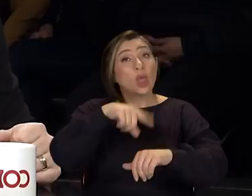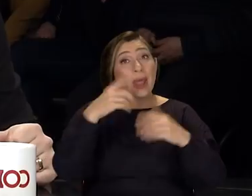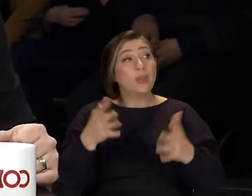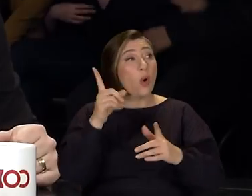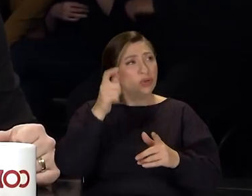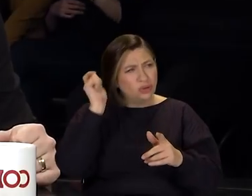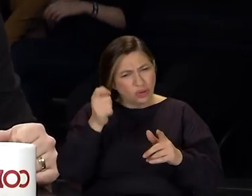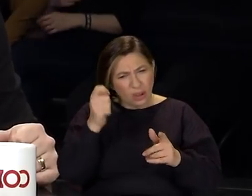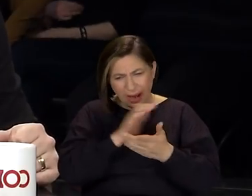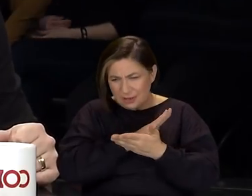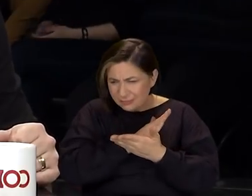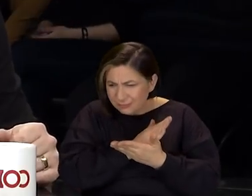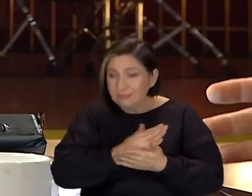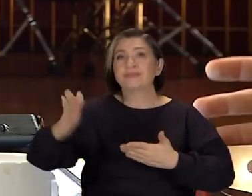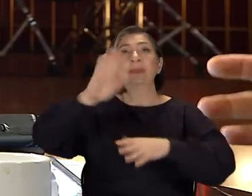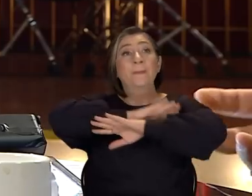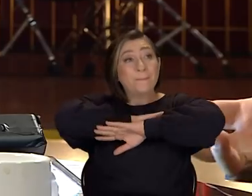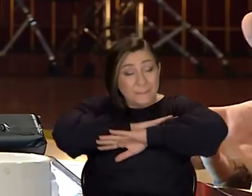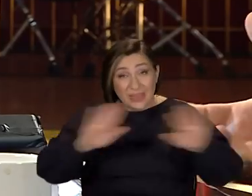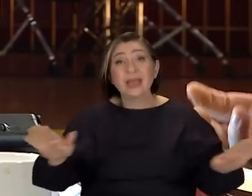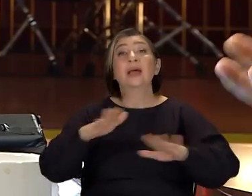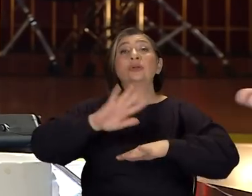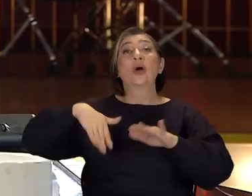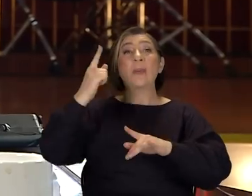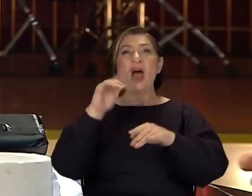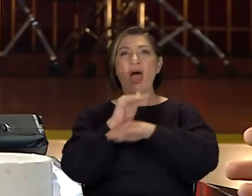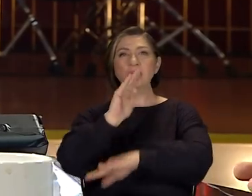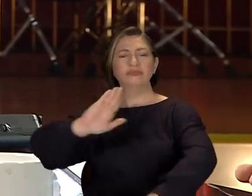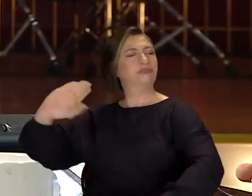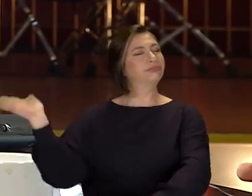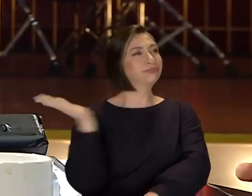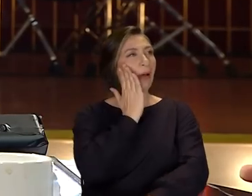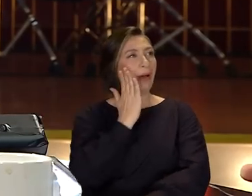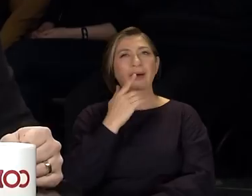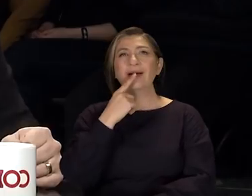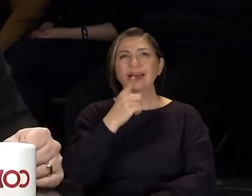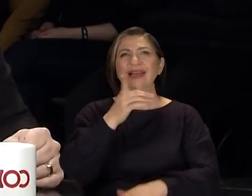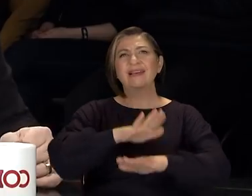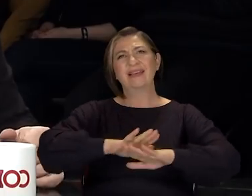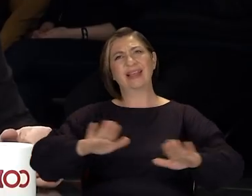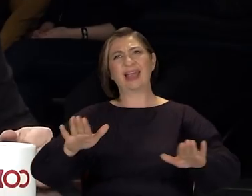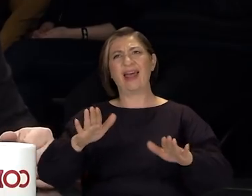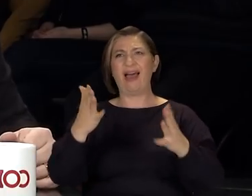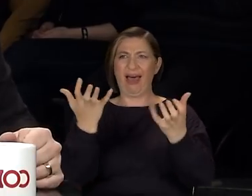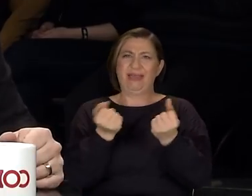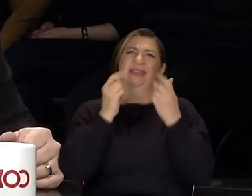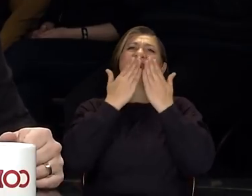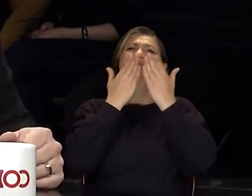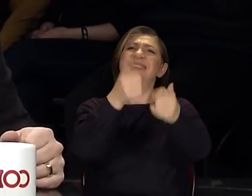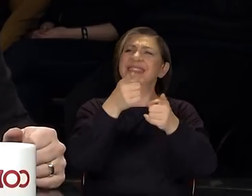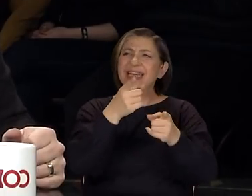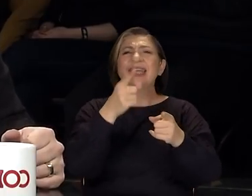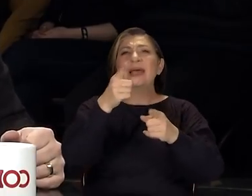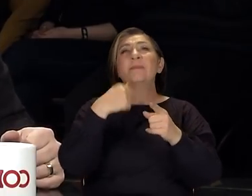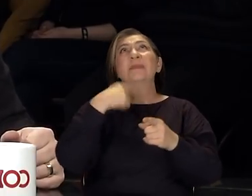o zorlukları da aştıktan sonra ve bir işte hayat tokadı attı dediği zaman da sen yeter aldın artık dersini deyip